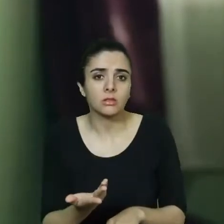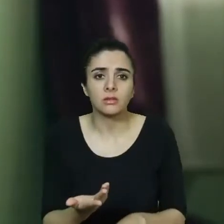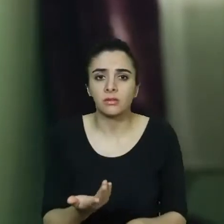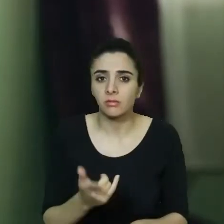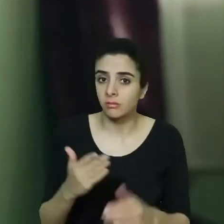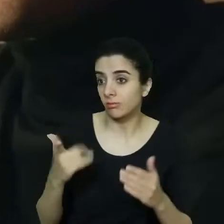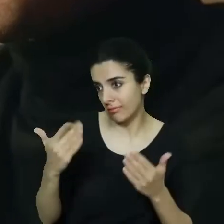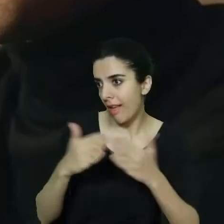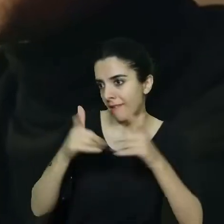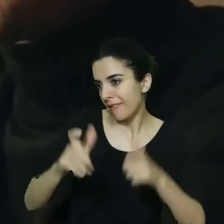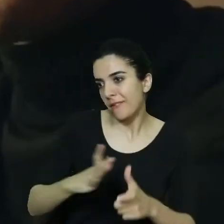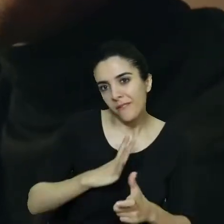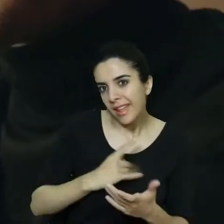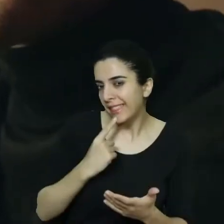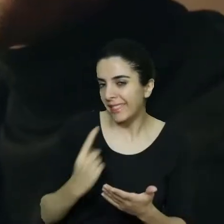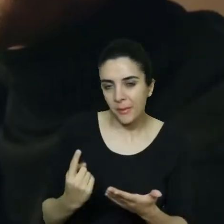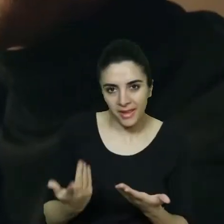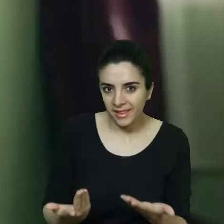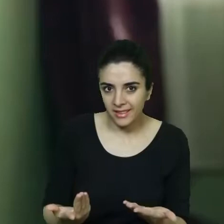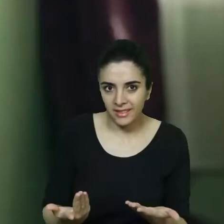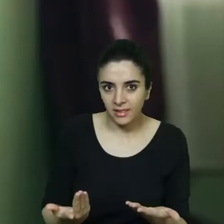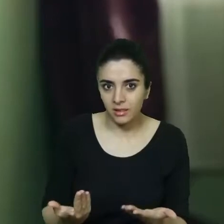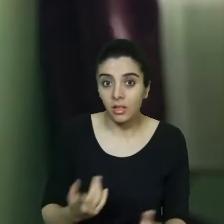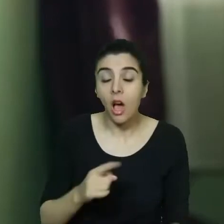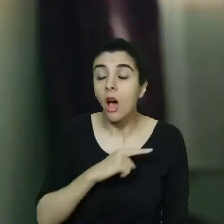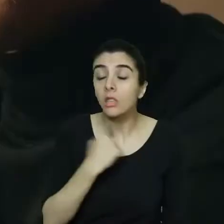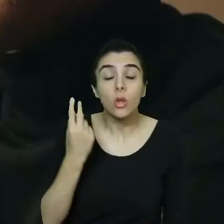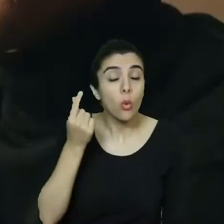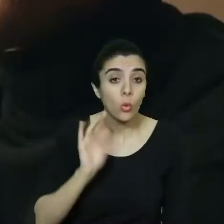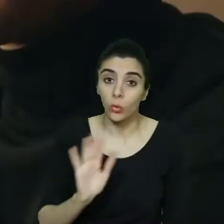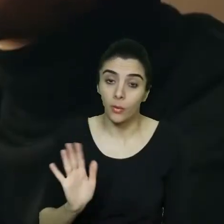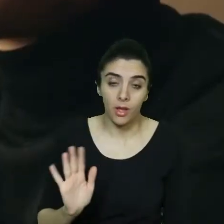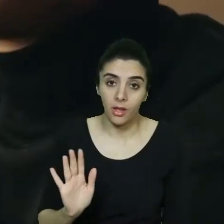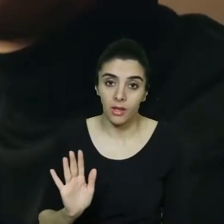Sığınacağım bir ev varmış işte Gülüm. Şunu asla unutma.